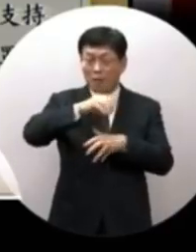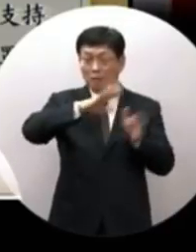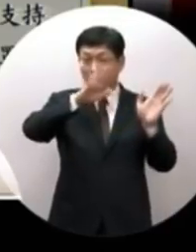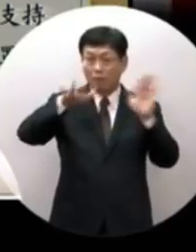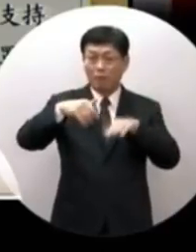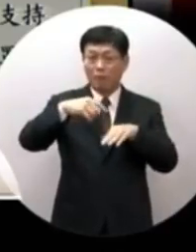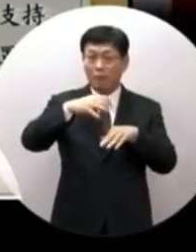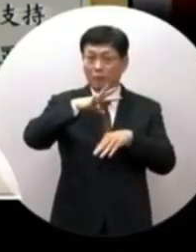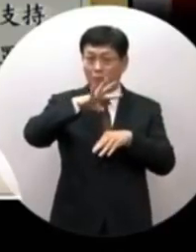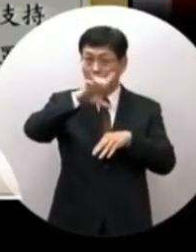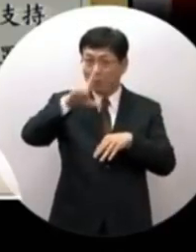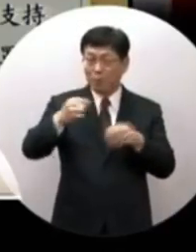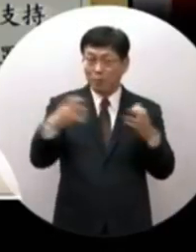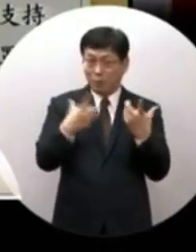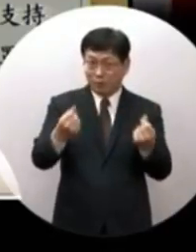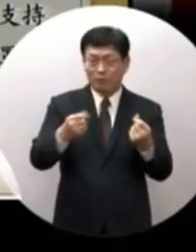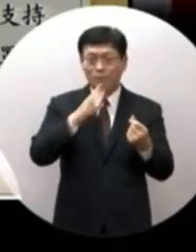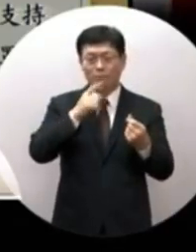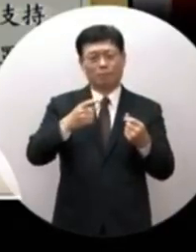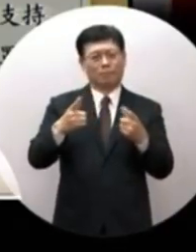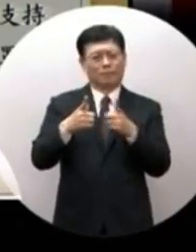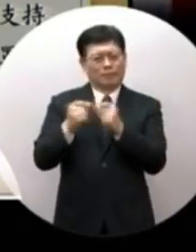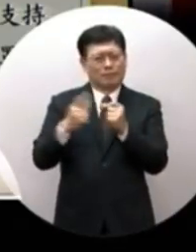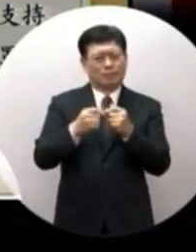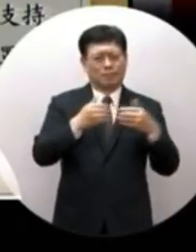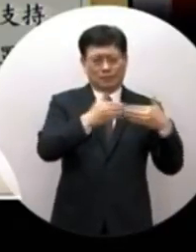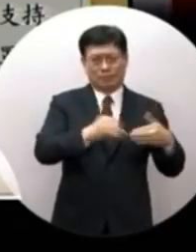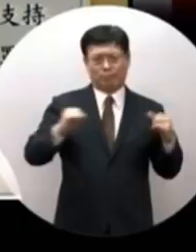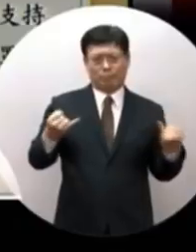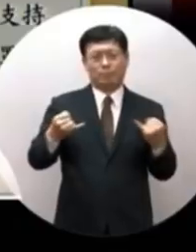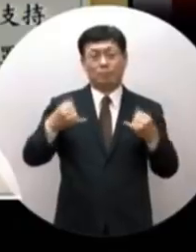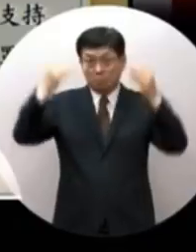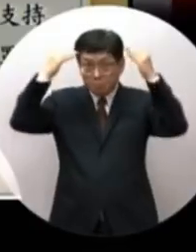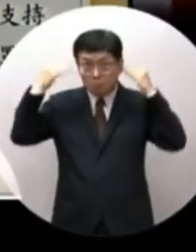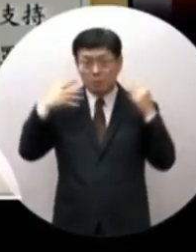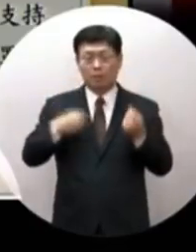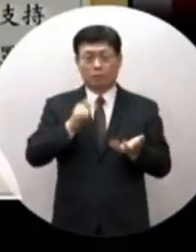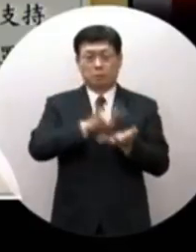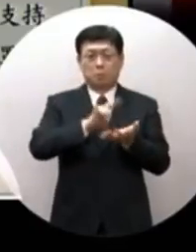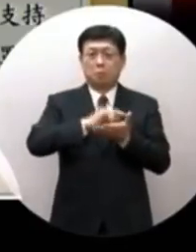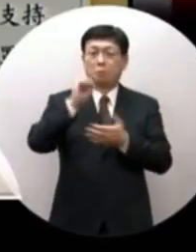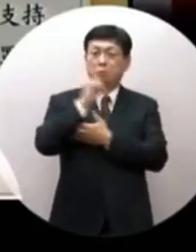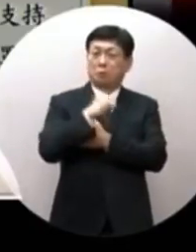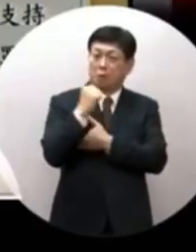影？日本跟大陆是世仇。韩国讲武汉加油，